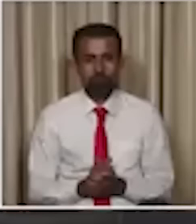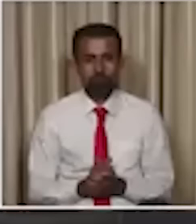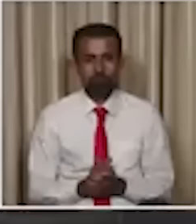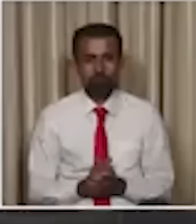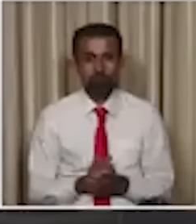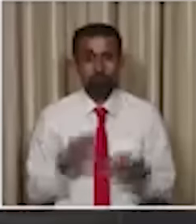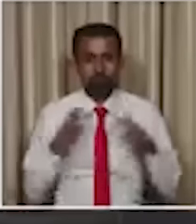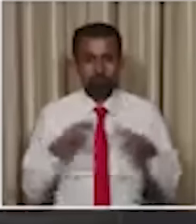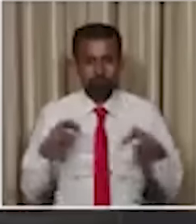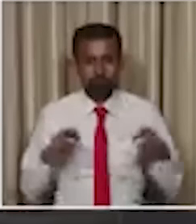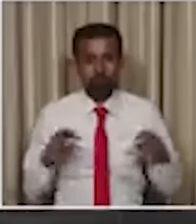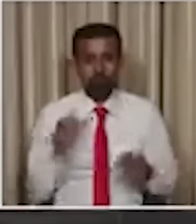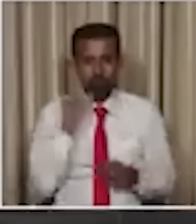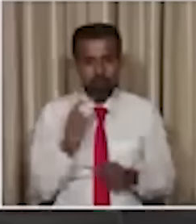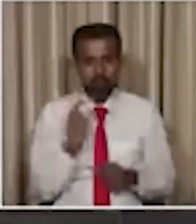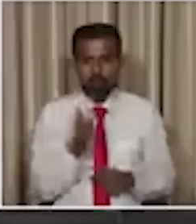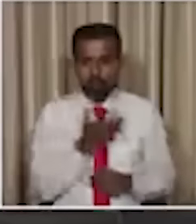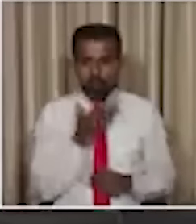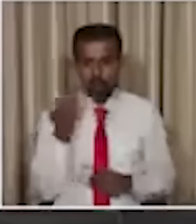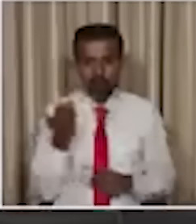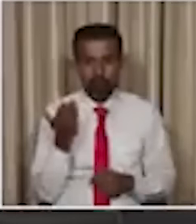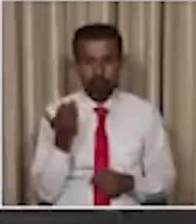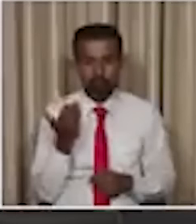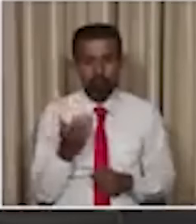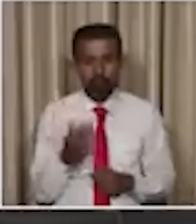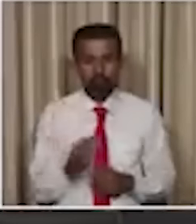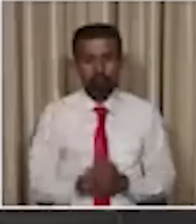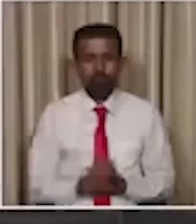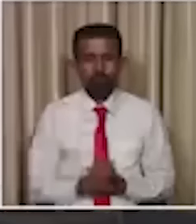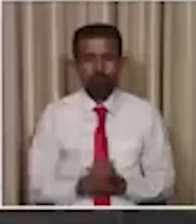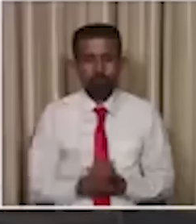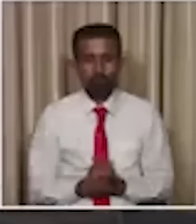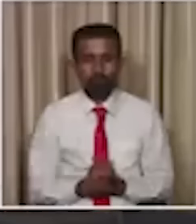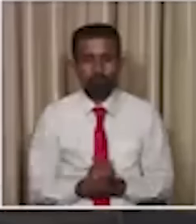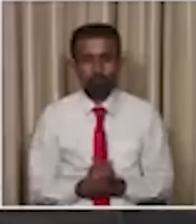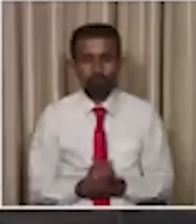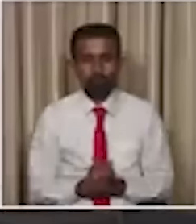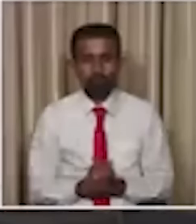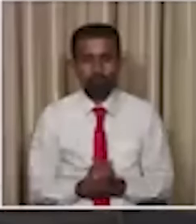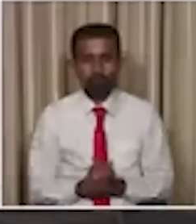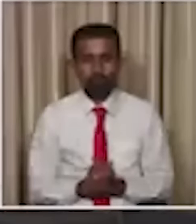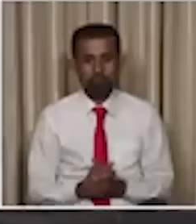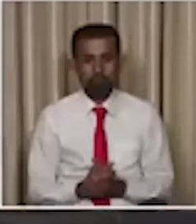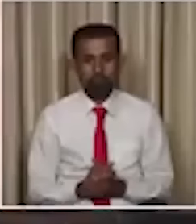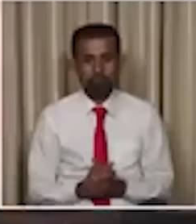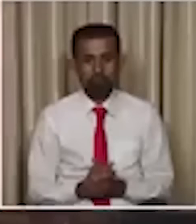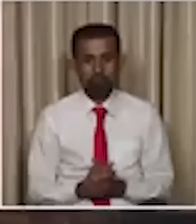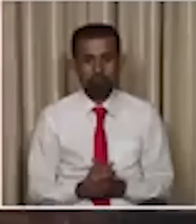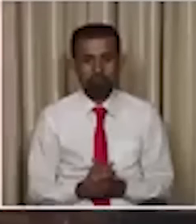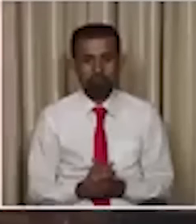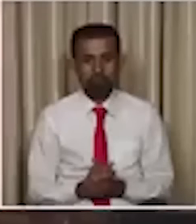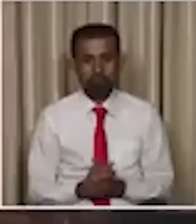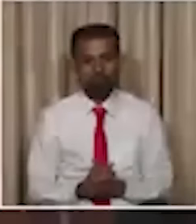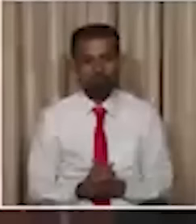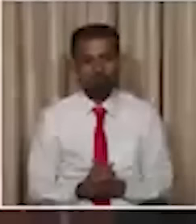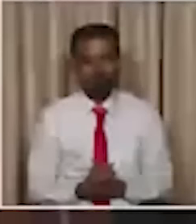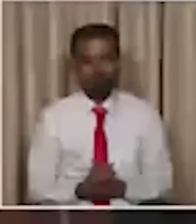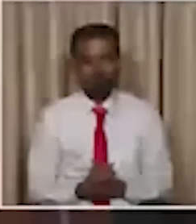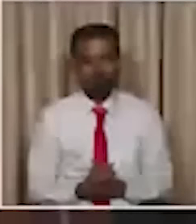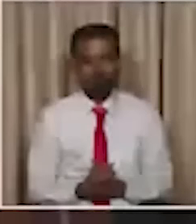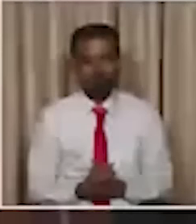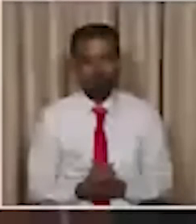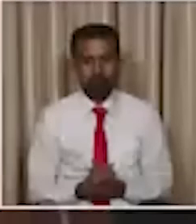අධ්‍යයනය කරලා ගන්න පුළුවන් ක්‍රියාමාර්ග ගන්නවා. අයක් පුරා ක්‍රියාමාර්ග නොගත්තට දැන්ට කාටවත් ඒ කියන්නේ